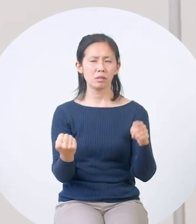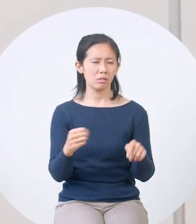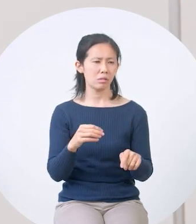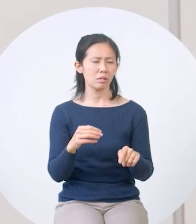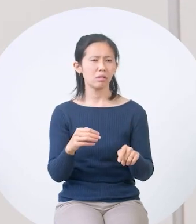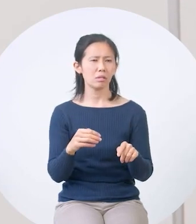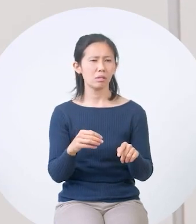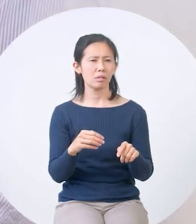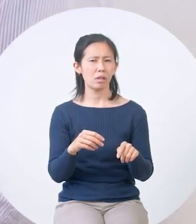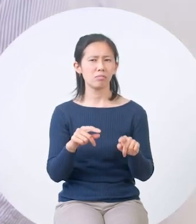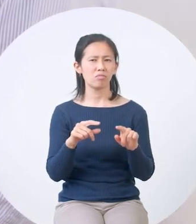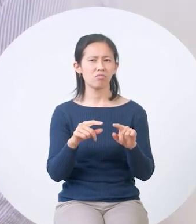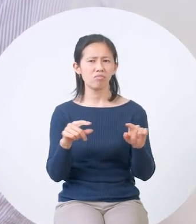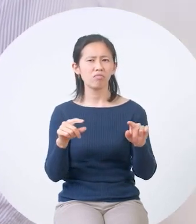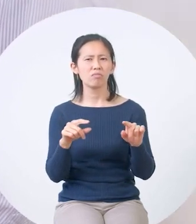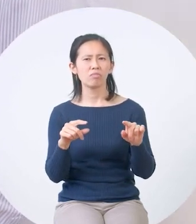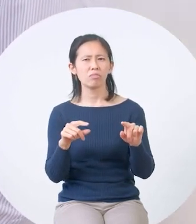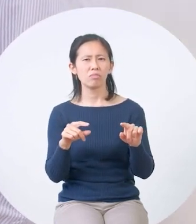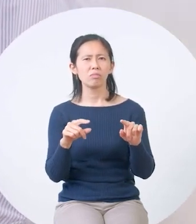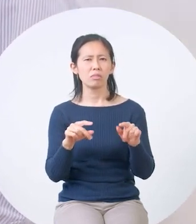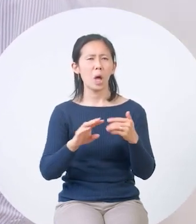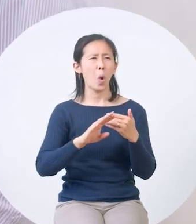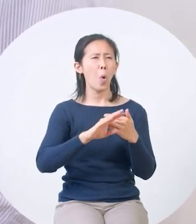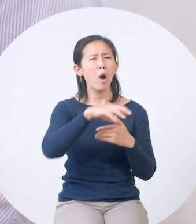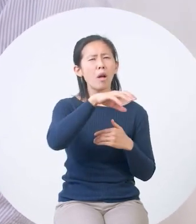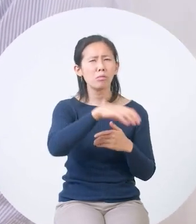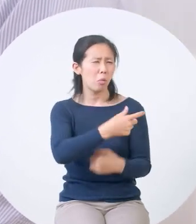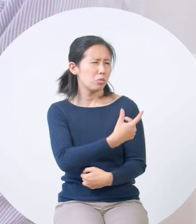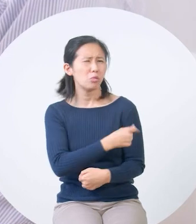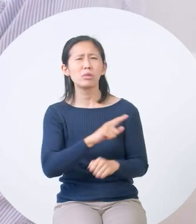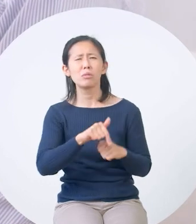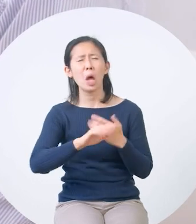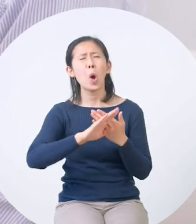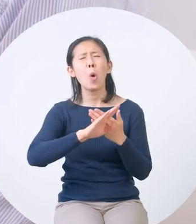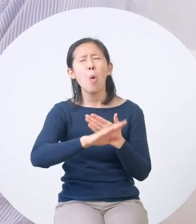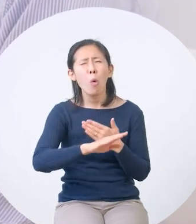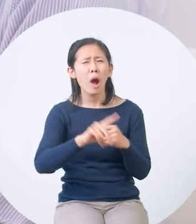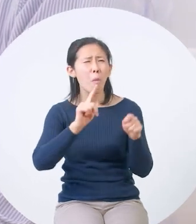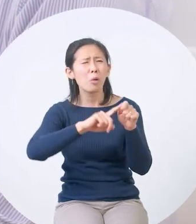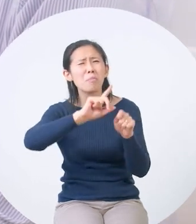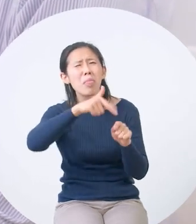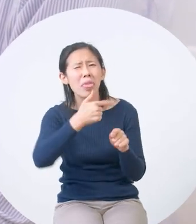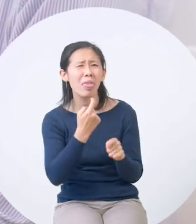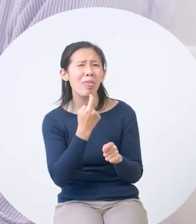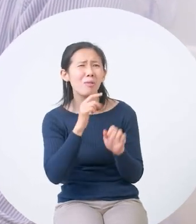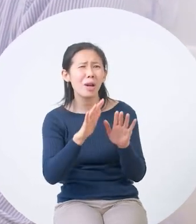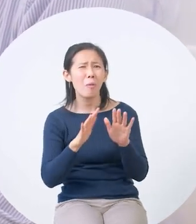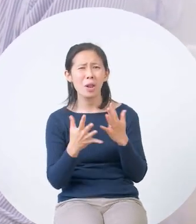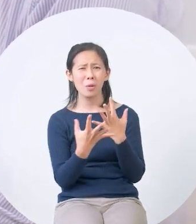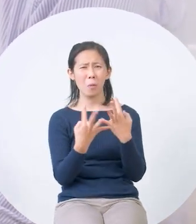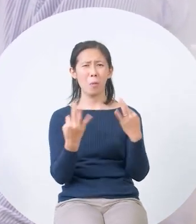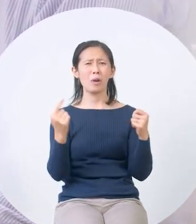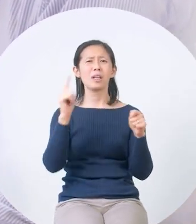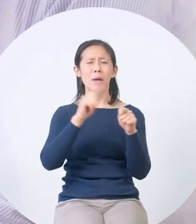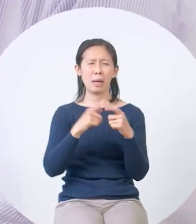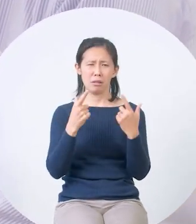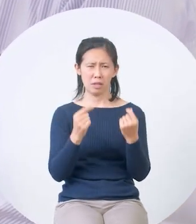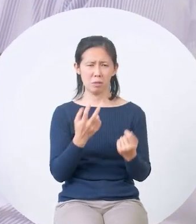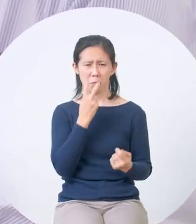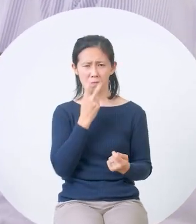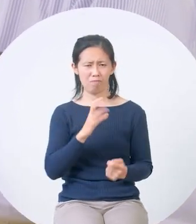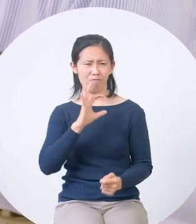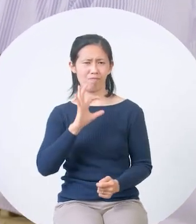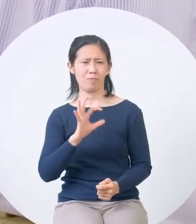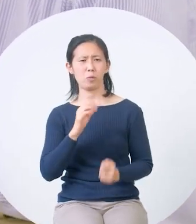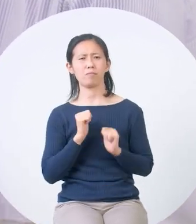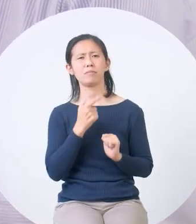ると、他のことをやってるんじゃないかと思われるんで、やっぱりトイレとかでやりたいと、